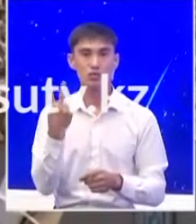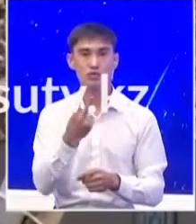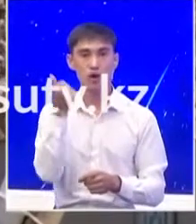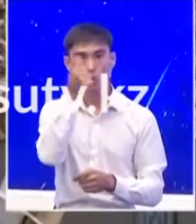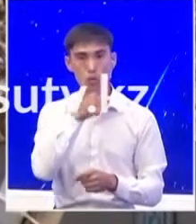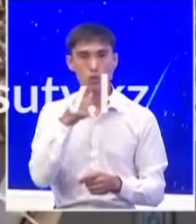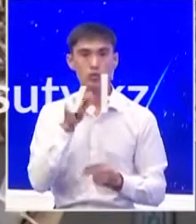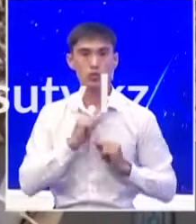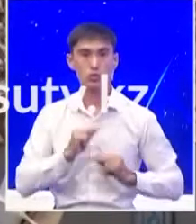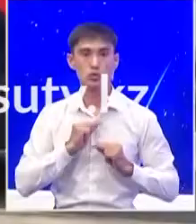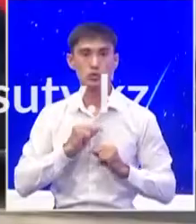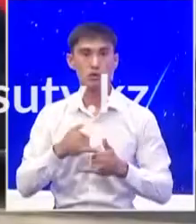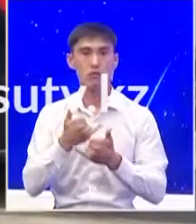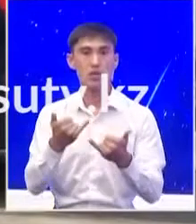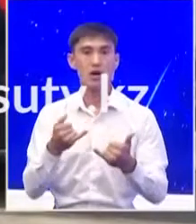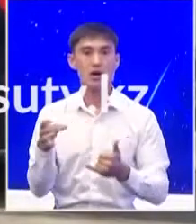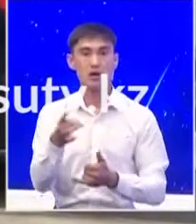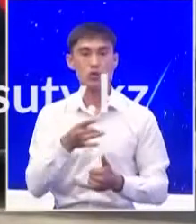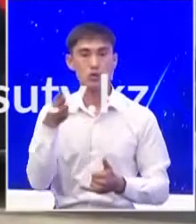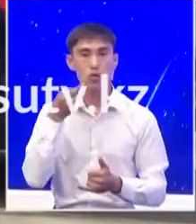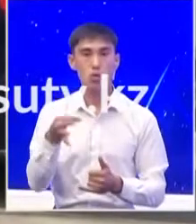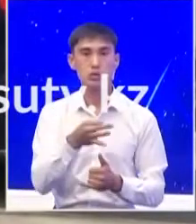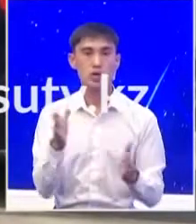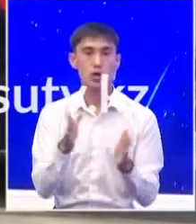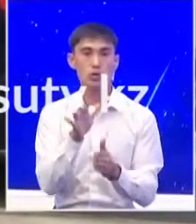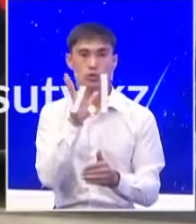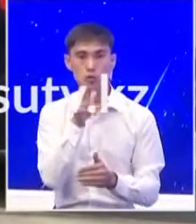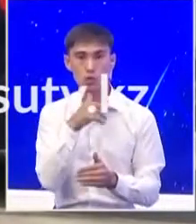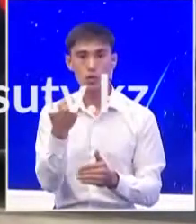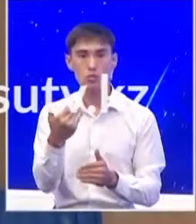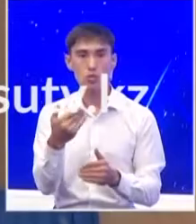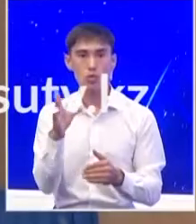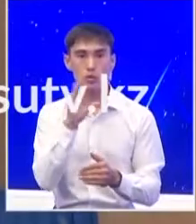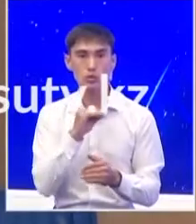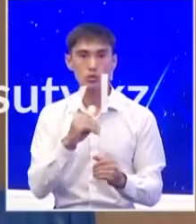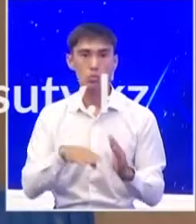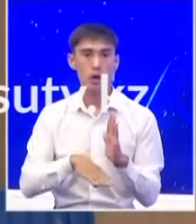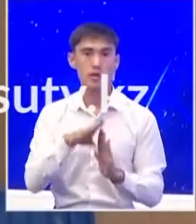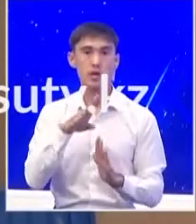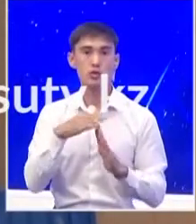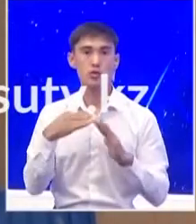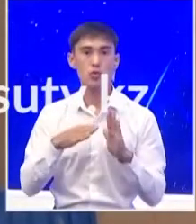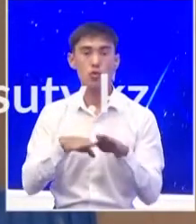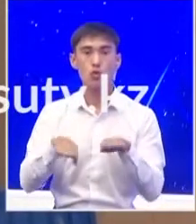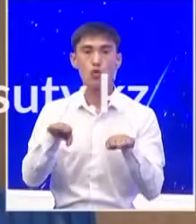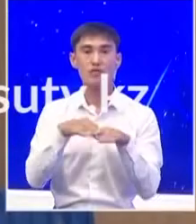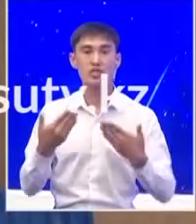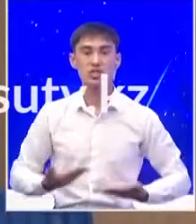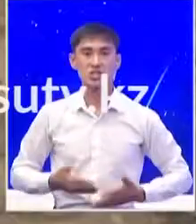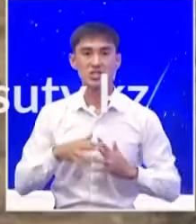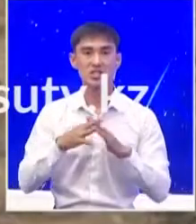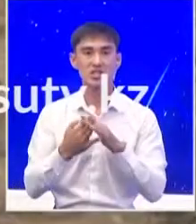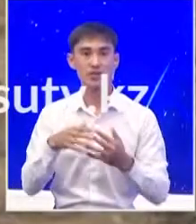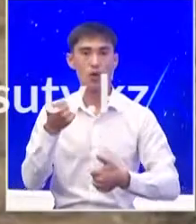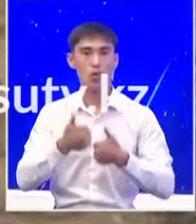на благо района и области. За столь короткий срок ему удалось поднять уровень жизни села. На конкурсе Айдар